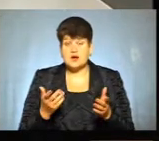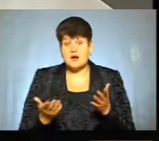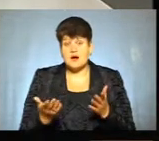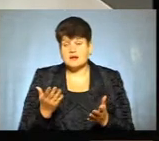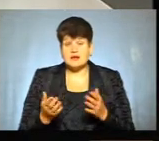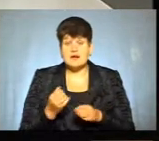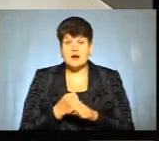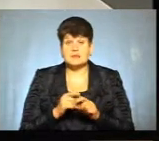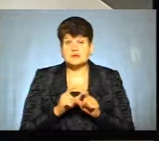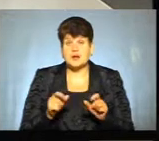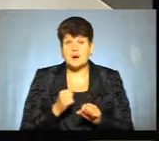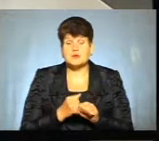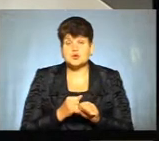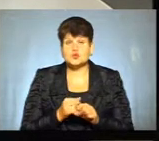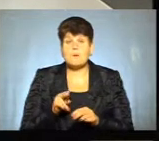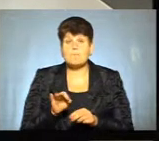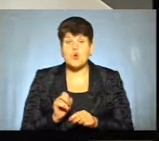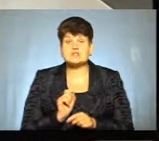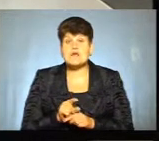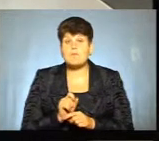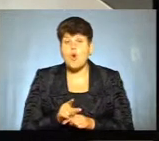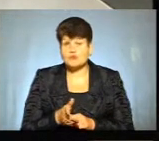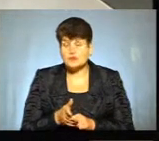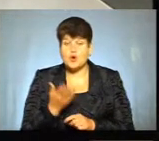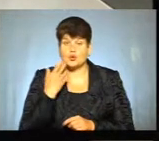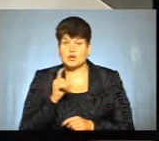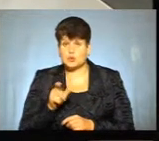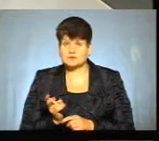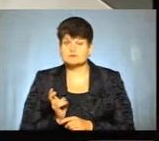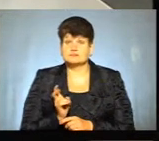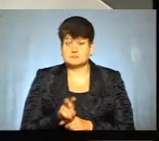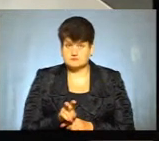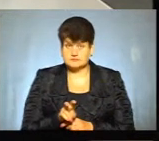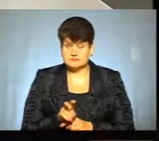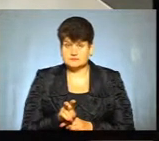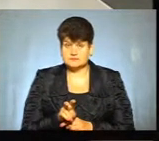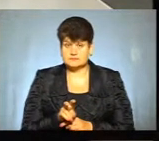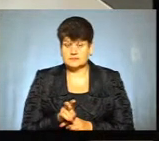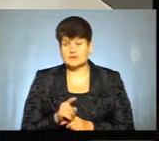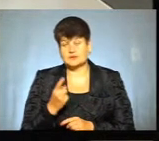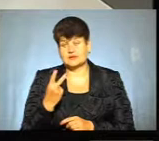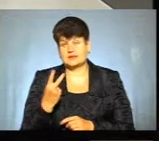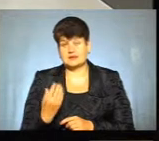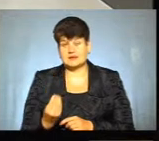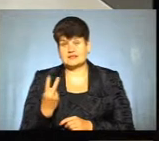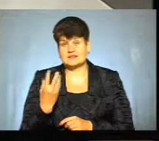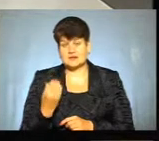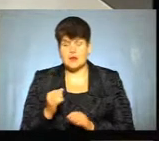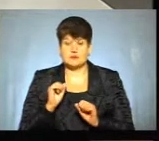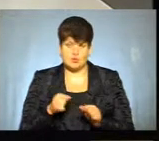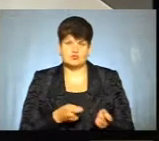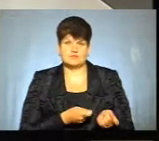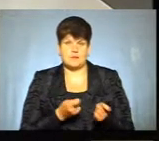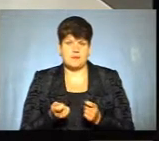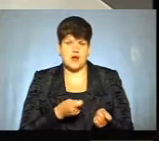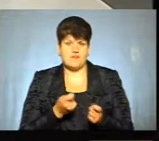мережа працює по замовленню. Тобто, коли люди звертаються, Відповідно, за день, за два ця вакцина вже може бути. І,